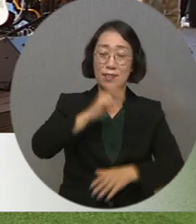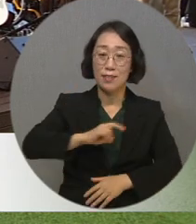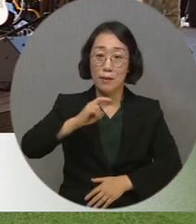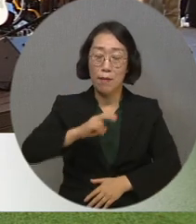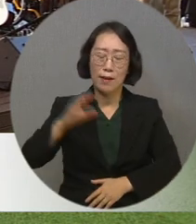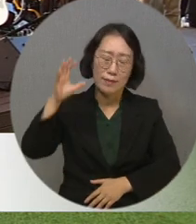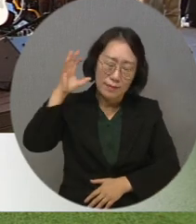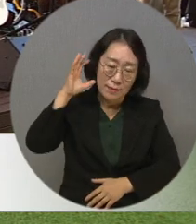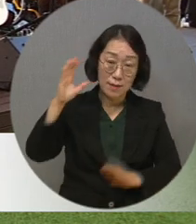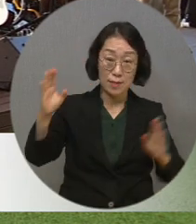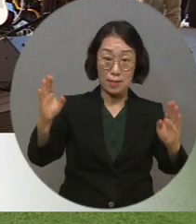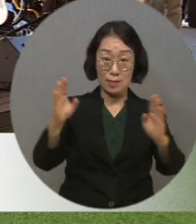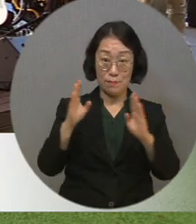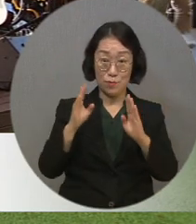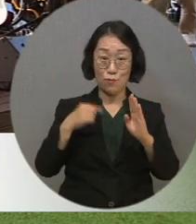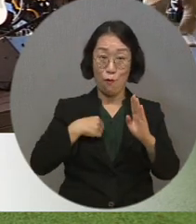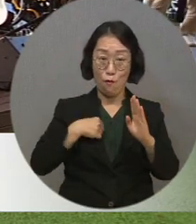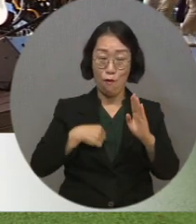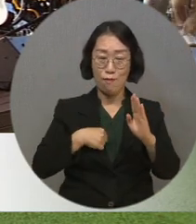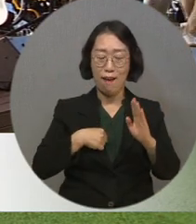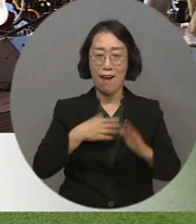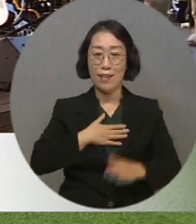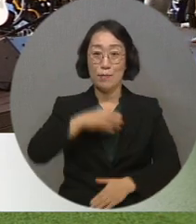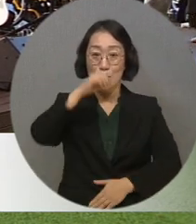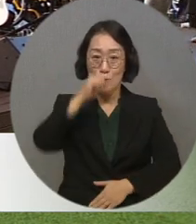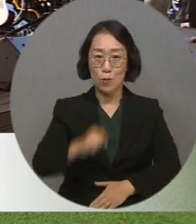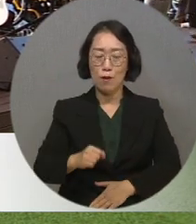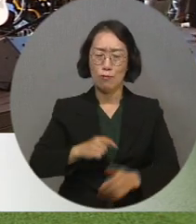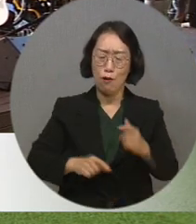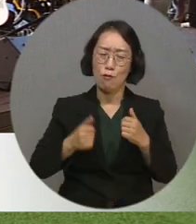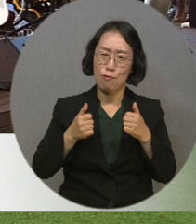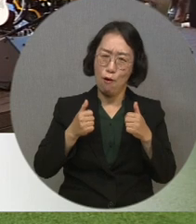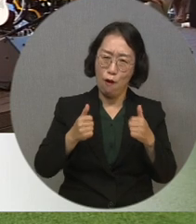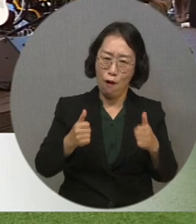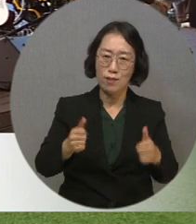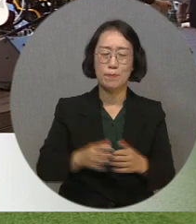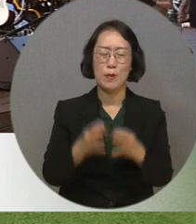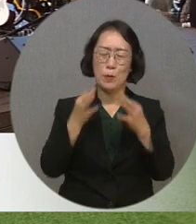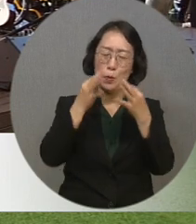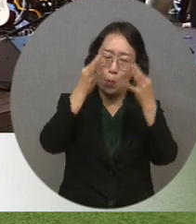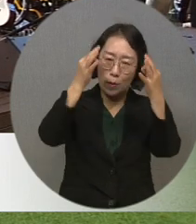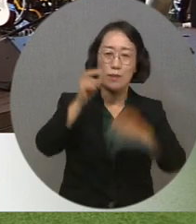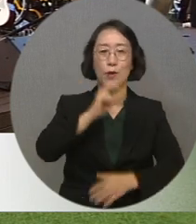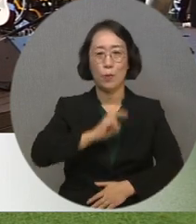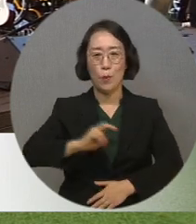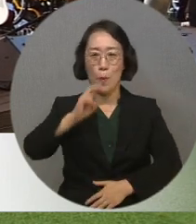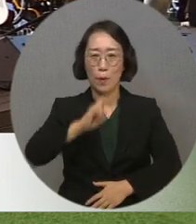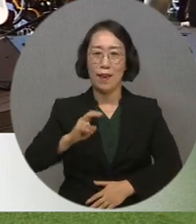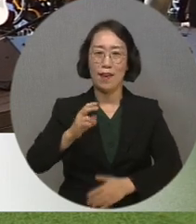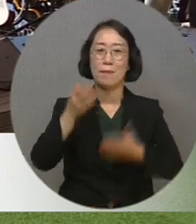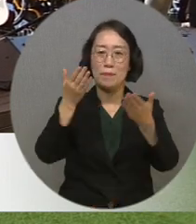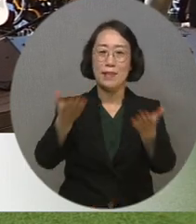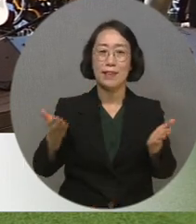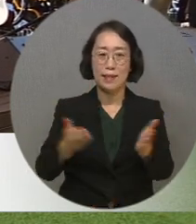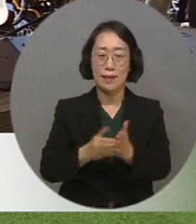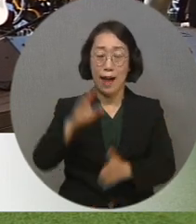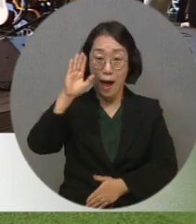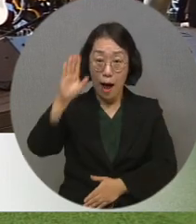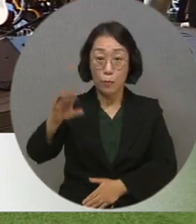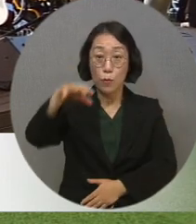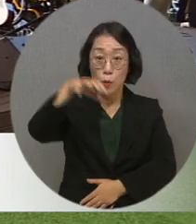모습에 상당히 저 또한 흥분이 돼서 또 열과 또 성을 다해서 부를 수밖에 없었고요. 앞으로